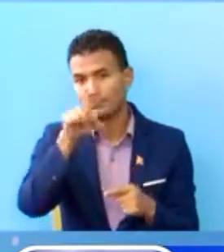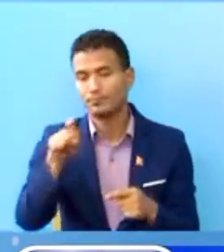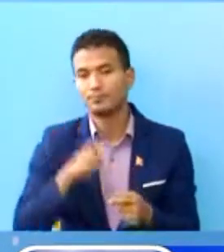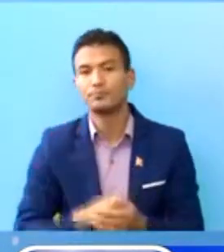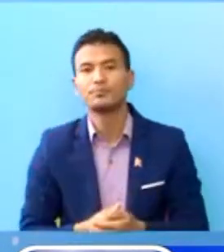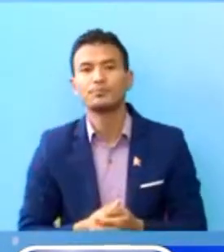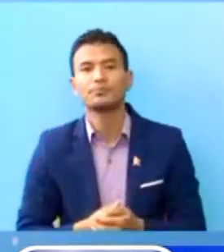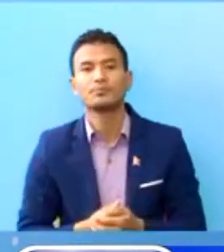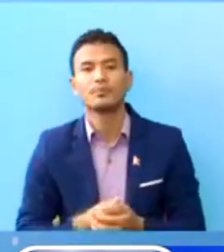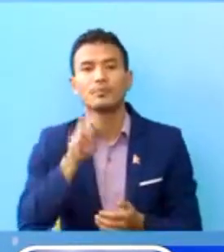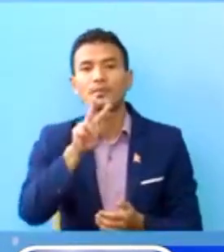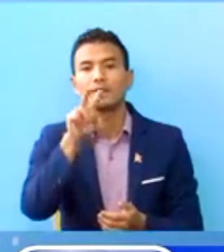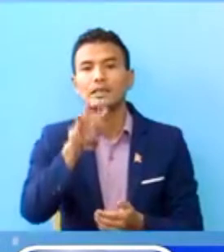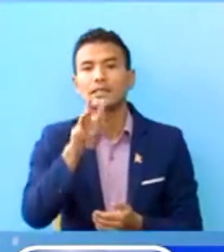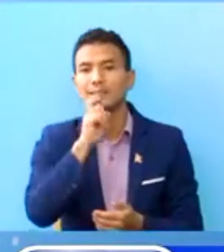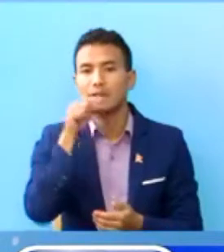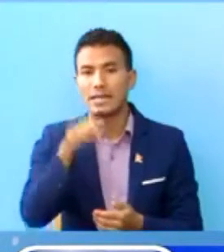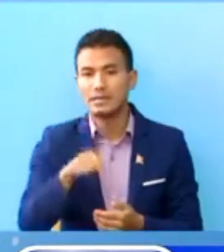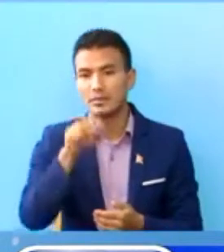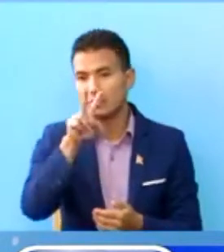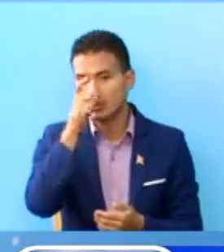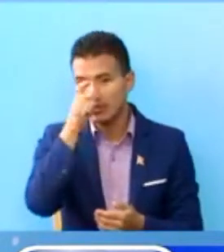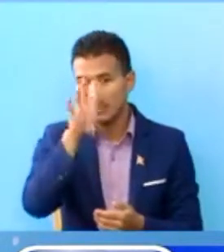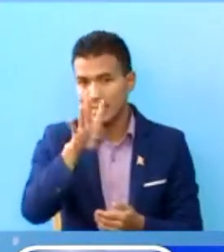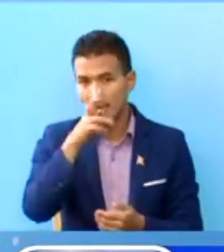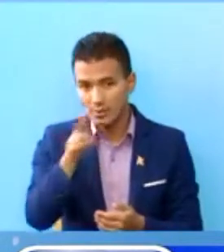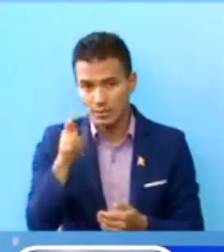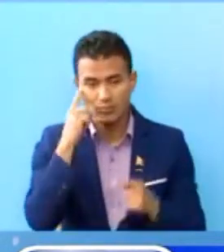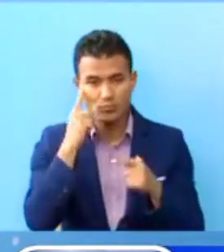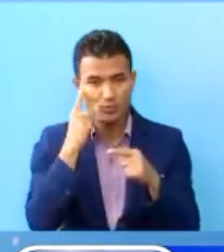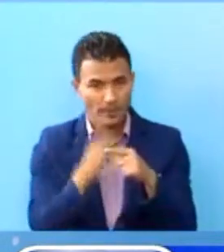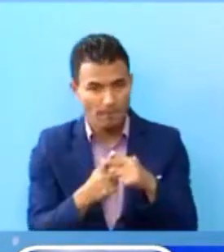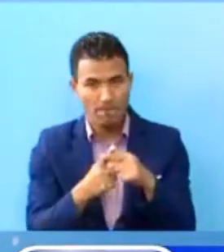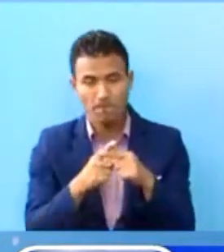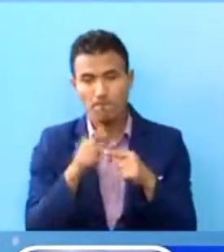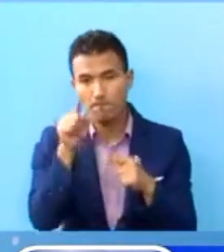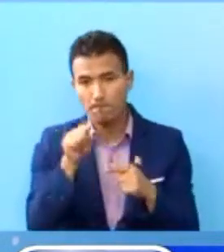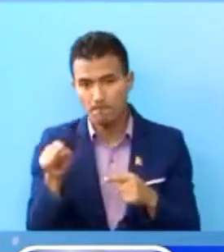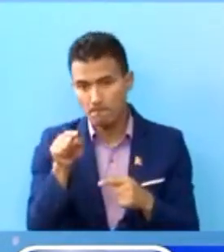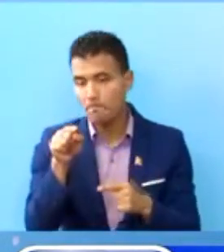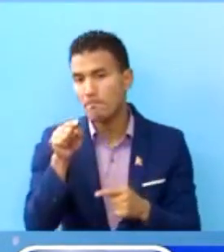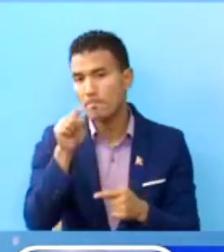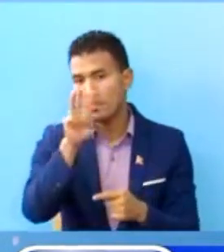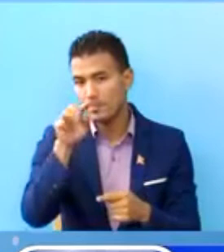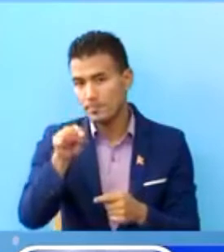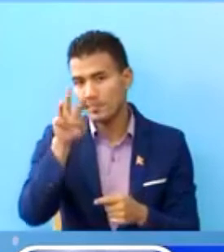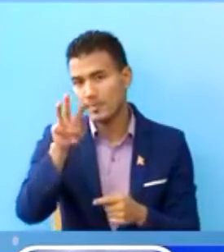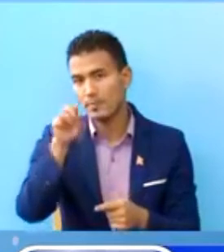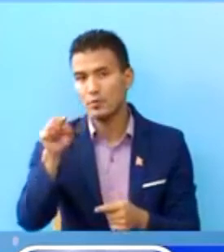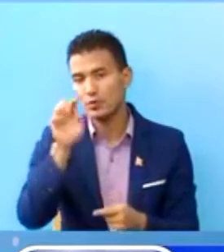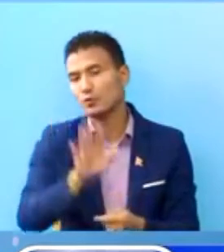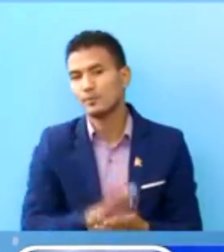3.8% थियो। र 23 गते आज 204 जनामा पोजिटिभ आएको छ, त्यो प्रतिशत 3.3